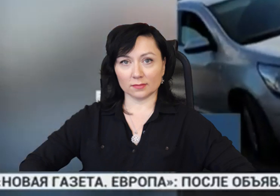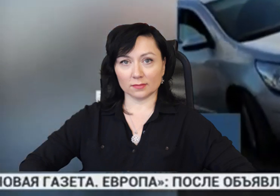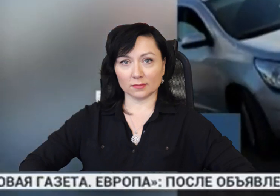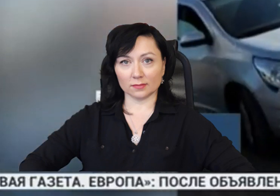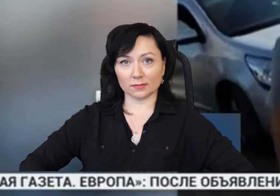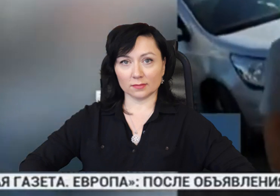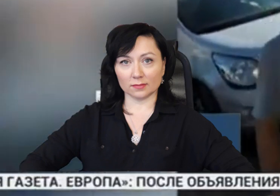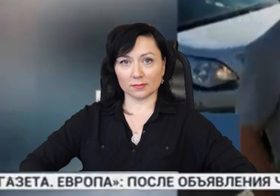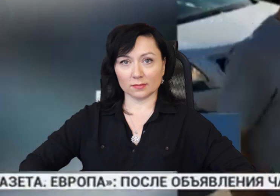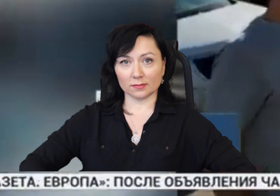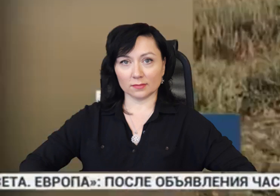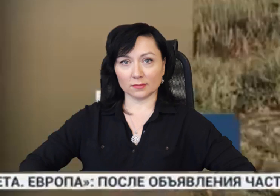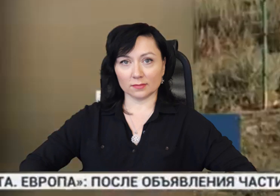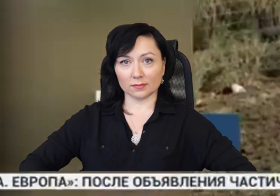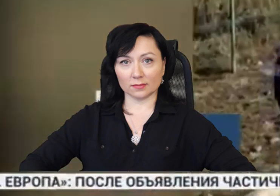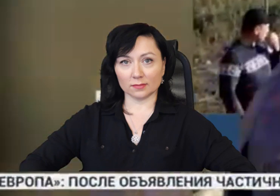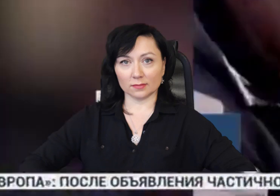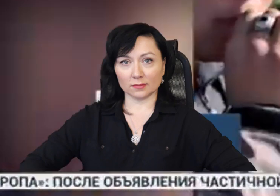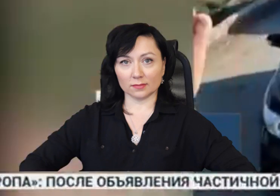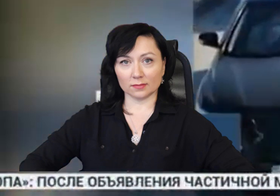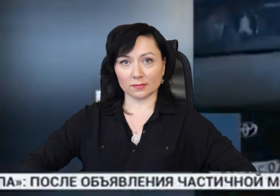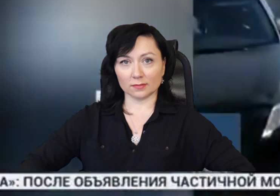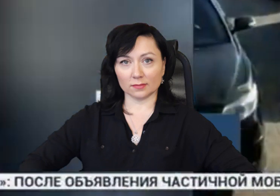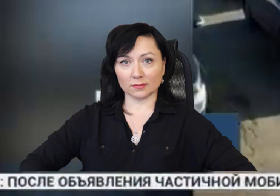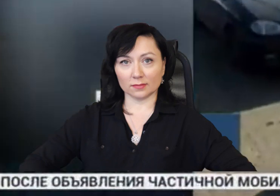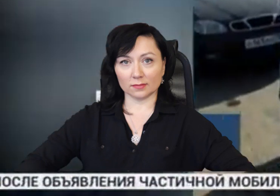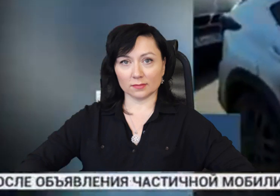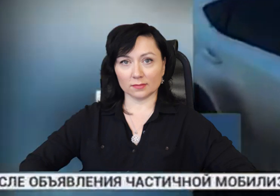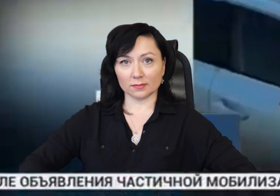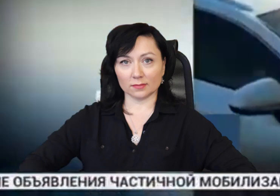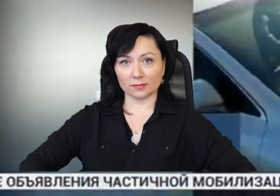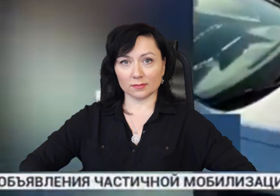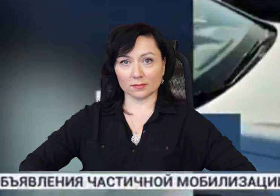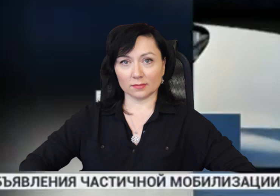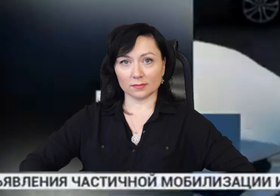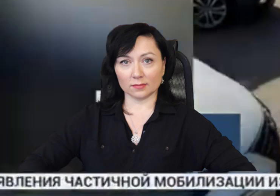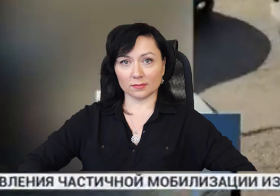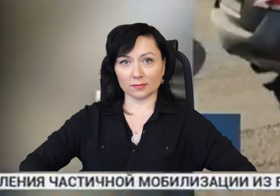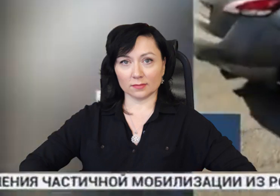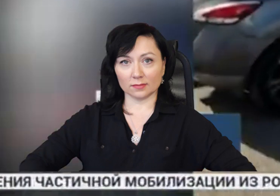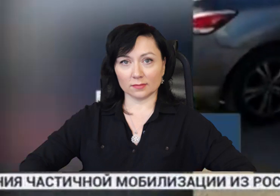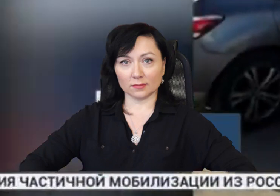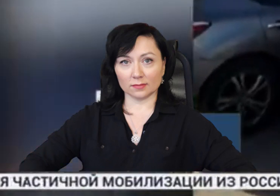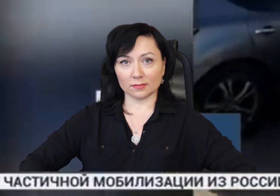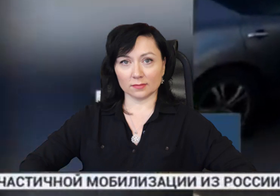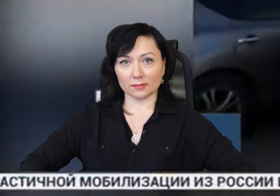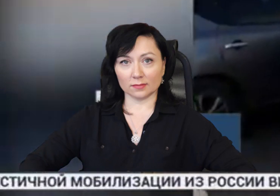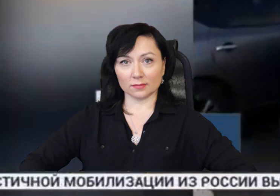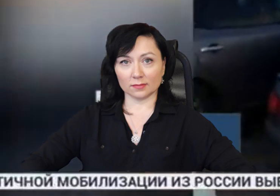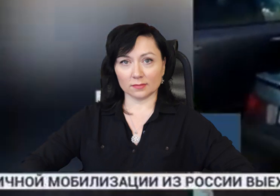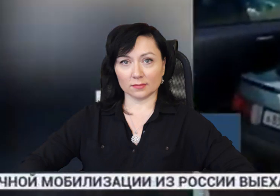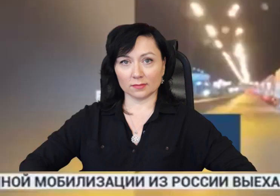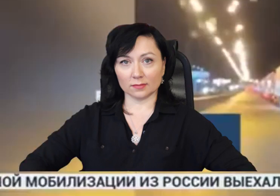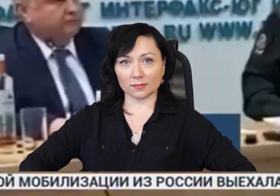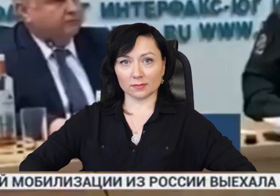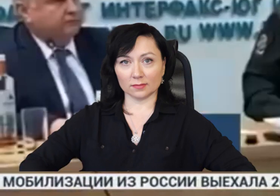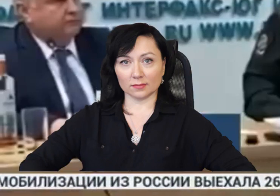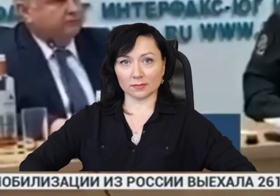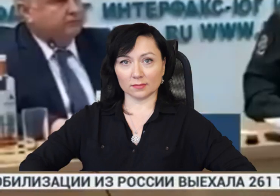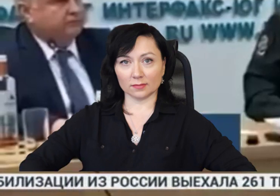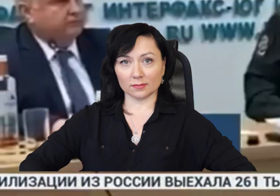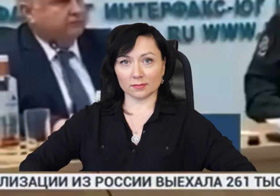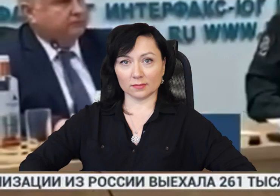препятствий на границе никаких быть не должно Какова же реальная практика в одной из крупнейших сетей турагентств России